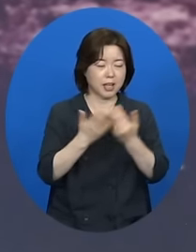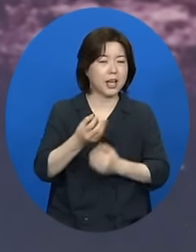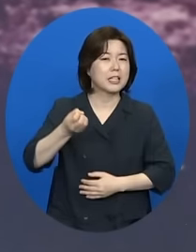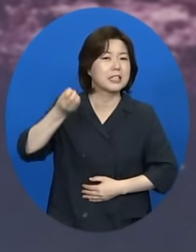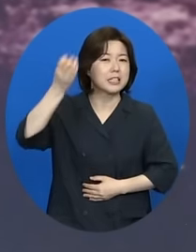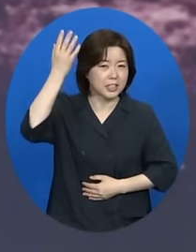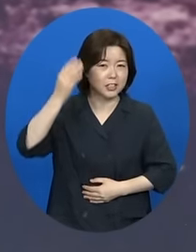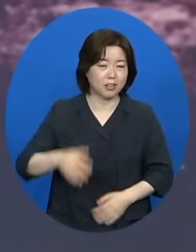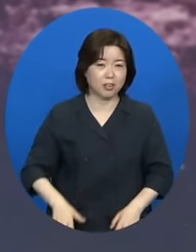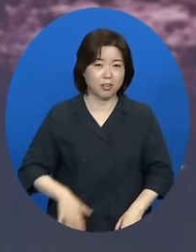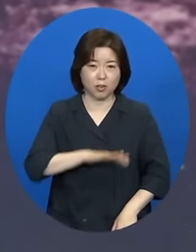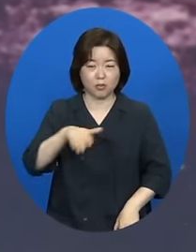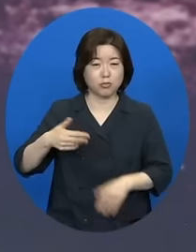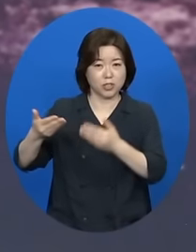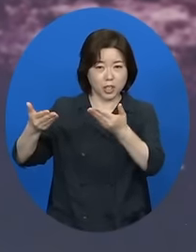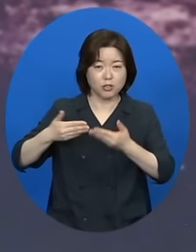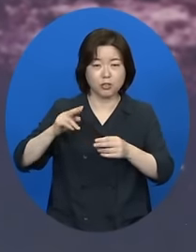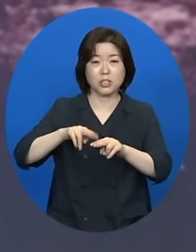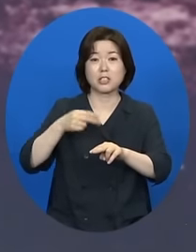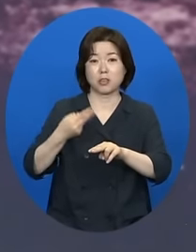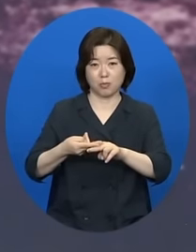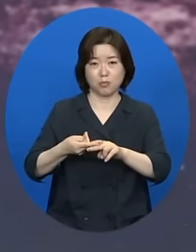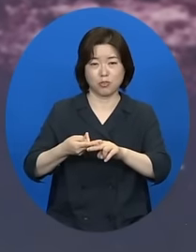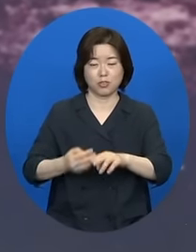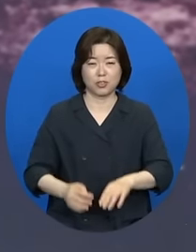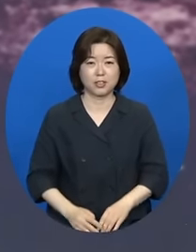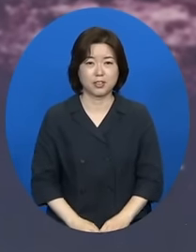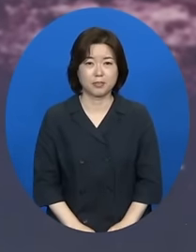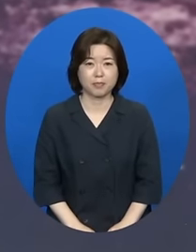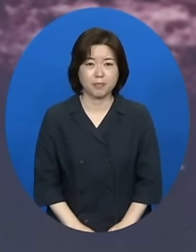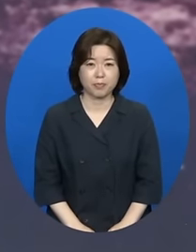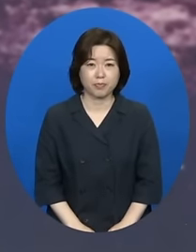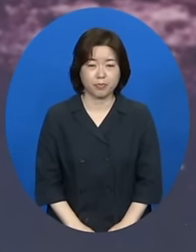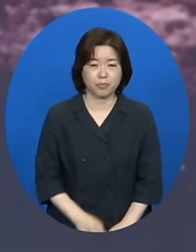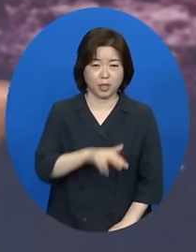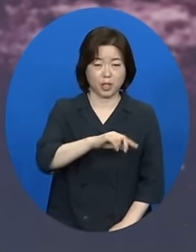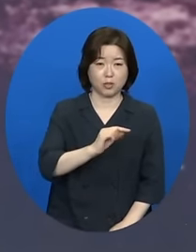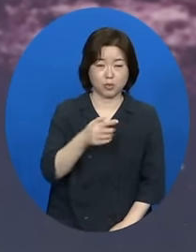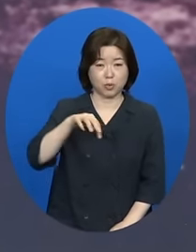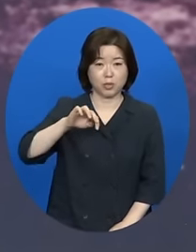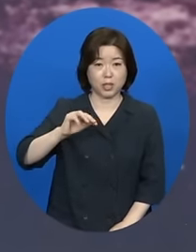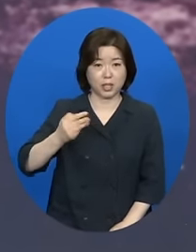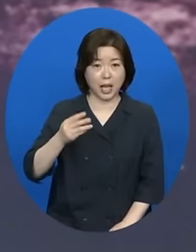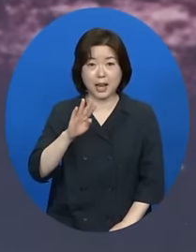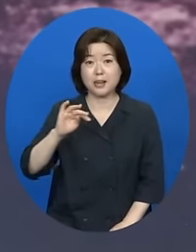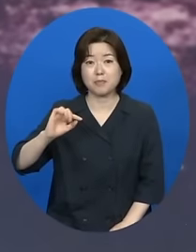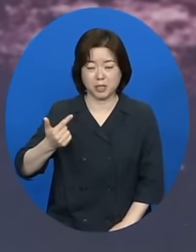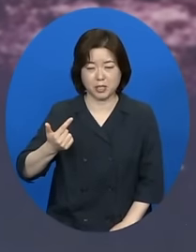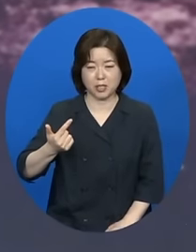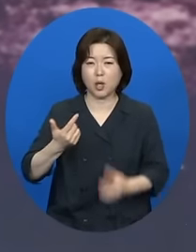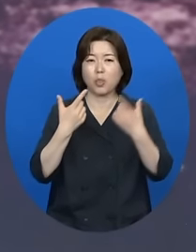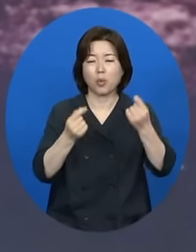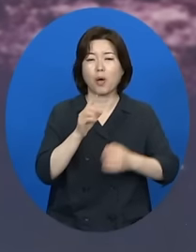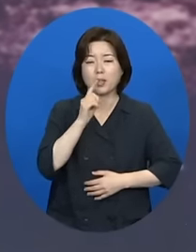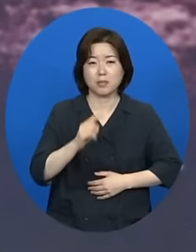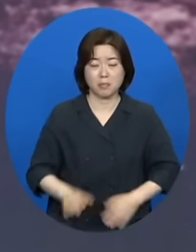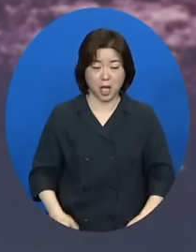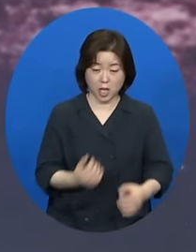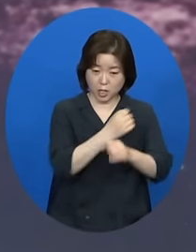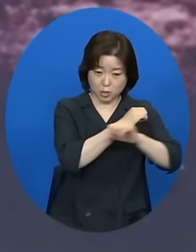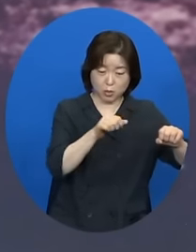있습니다. 이게 우리에게 주시는 선물이라는 거예요. 존 칼빈도 비슷한 얘기를 했습니다. 용서는 무엇이냐? 분노와